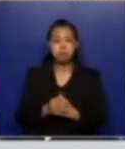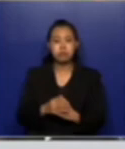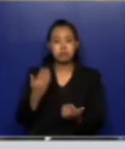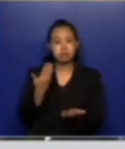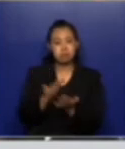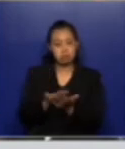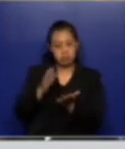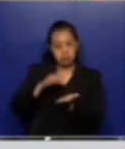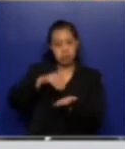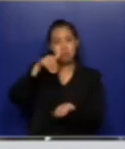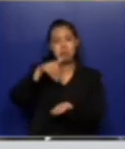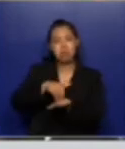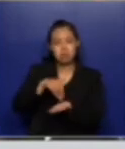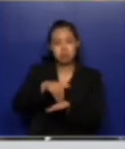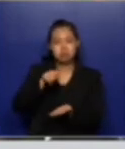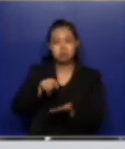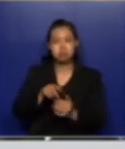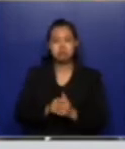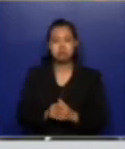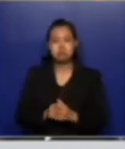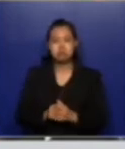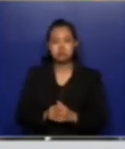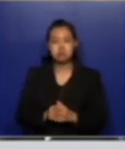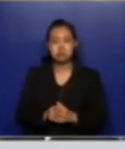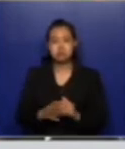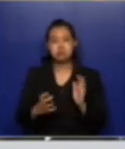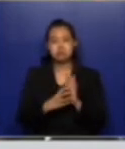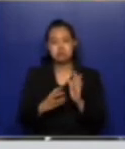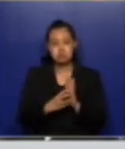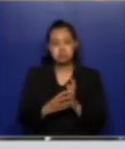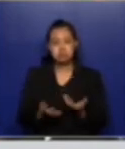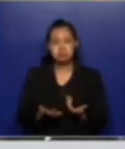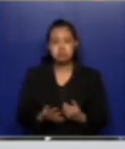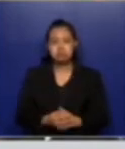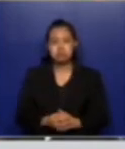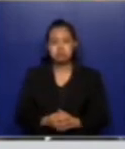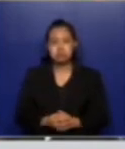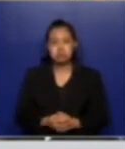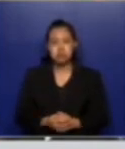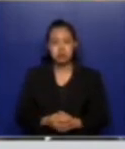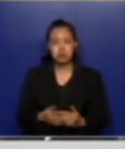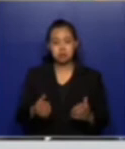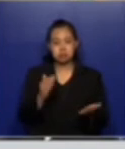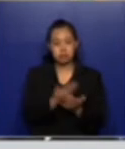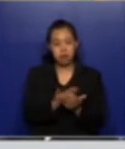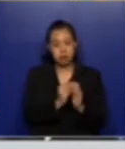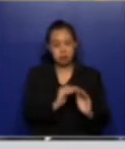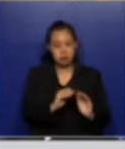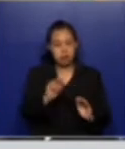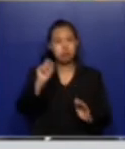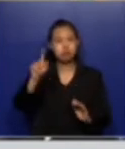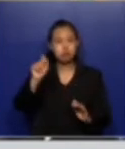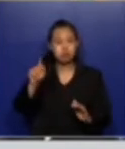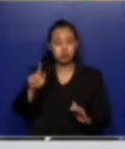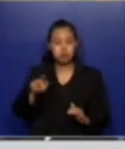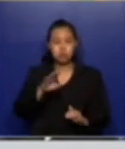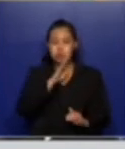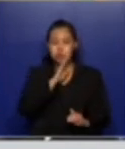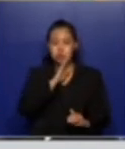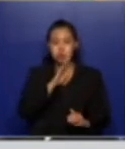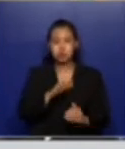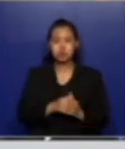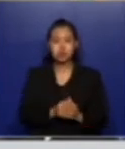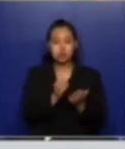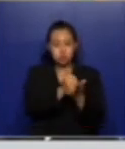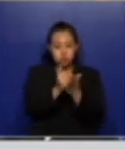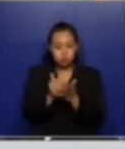ครับและท่านตั้งงบฉุกเฉินไว้นะครับในกรณีเป็นการชดใช้เงินทดลองราชการเนี่ยนะครับเพื่อช่วยเหลือผู้ประสบ